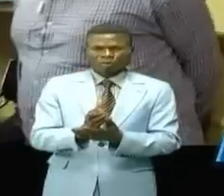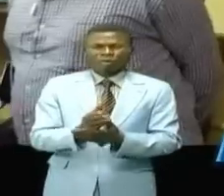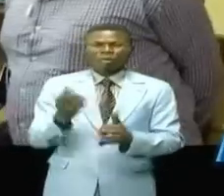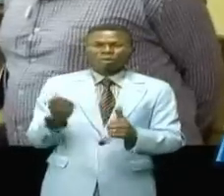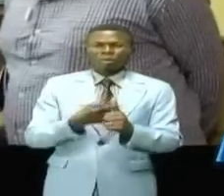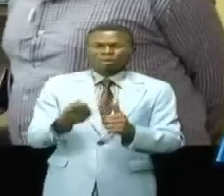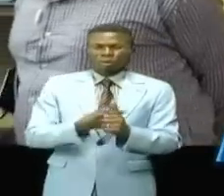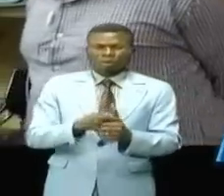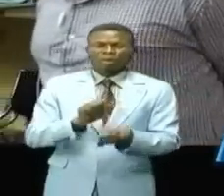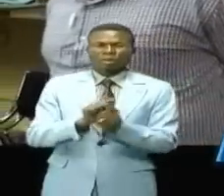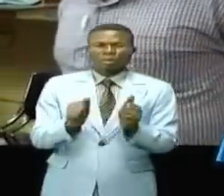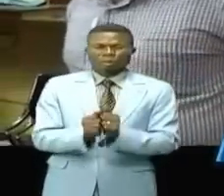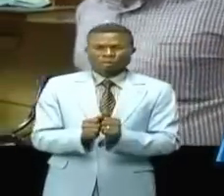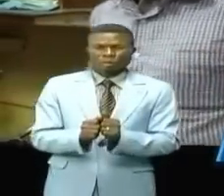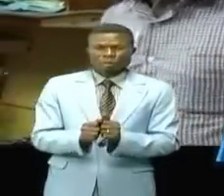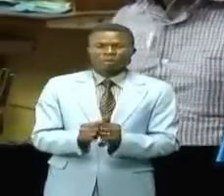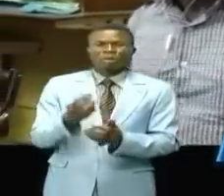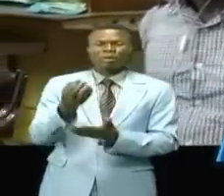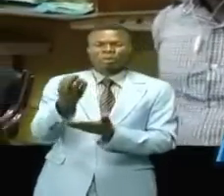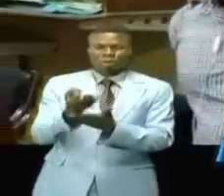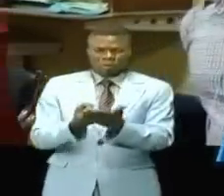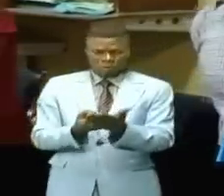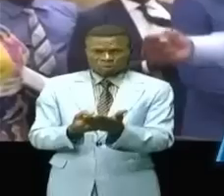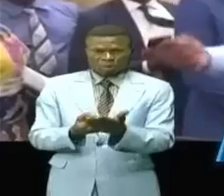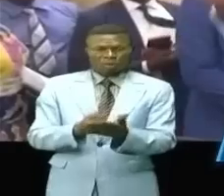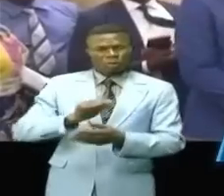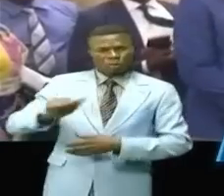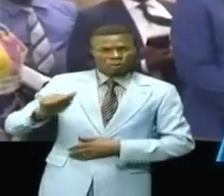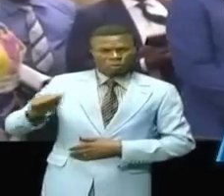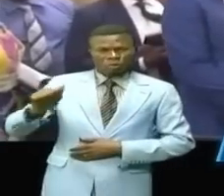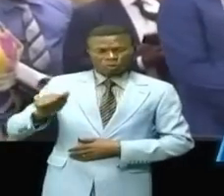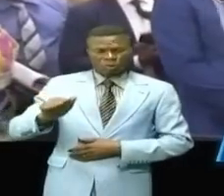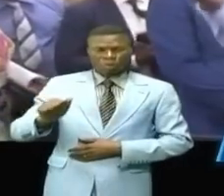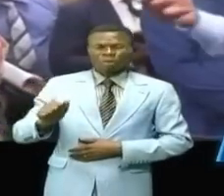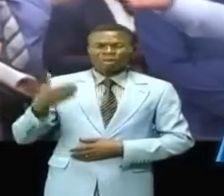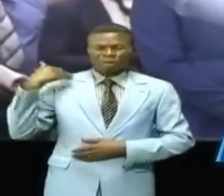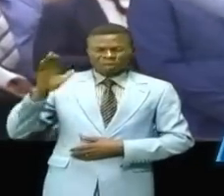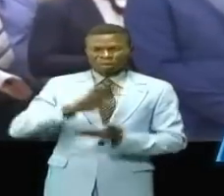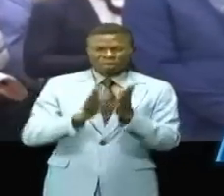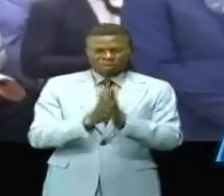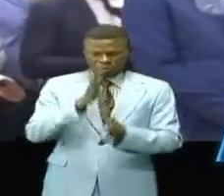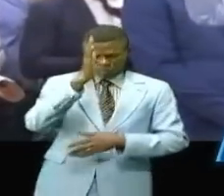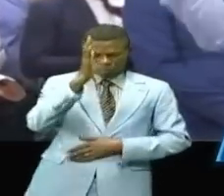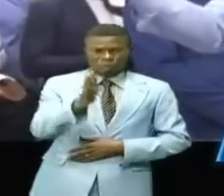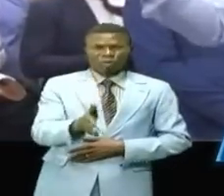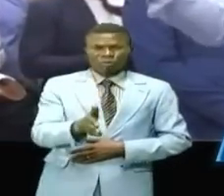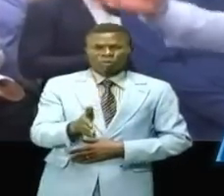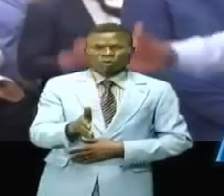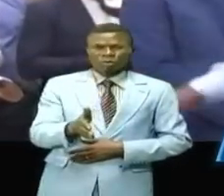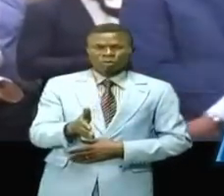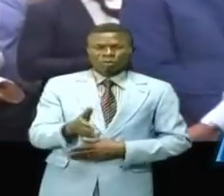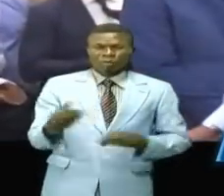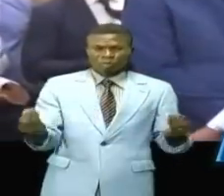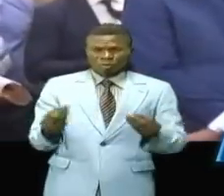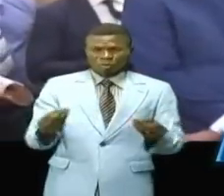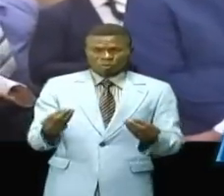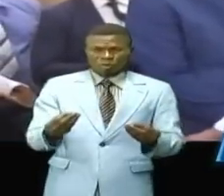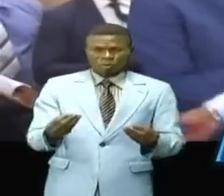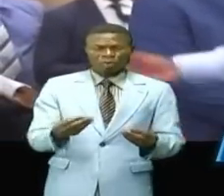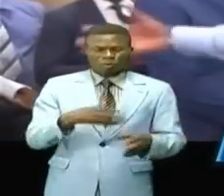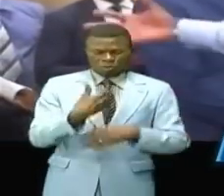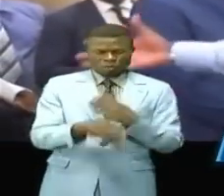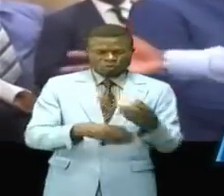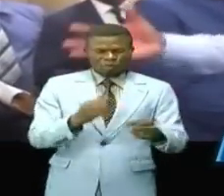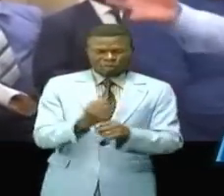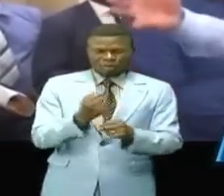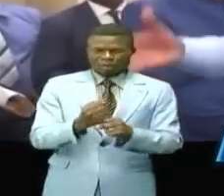niveau des régies, parce que les régies sont au cœur même du redressement de l'État. Vous êtes en train de livrer une bataille